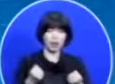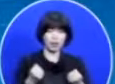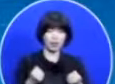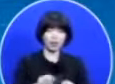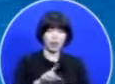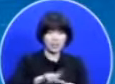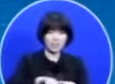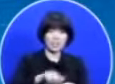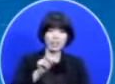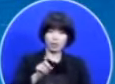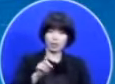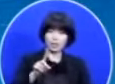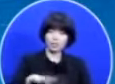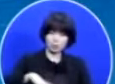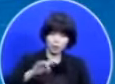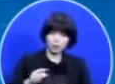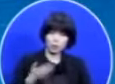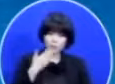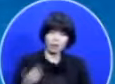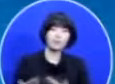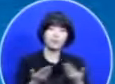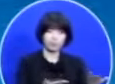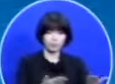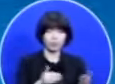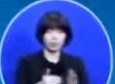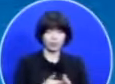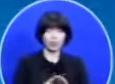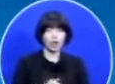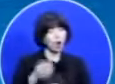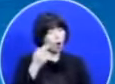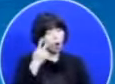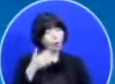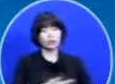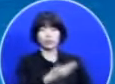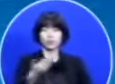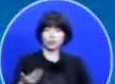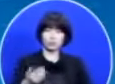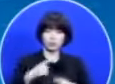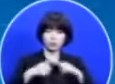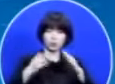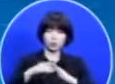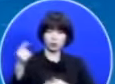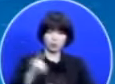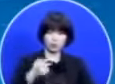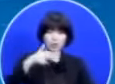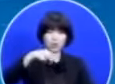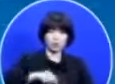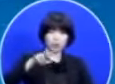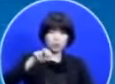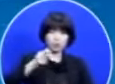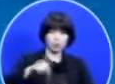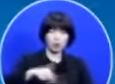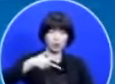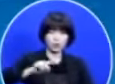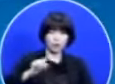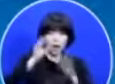식사대접을 하는데 혹시 여러분들이 교회에 오셔서 그 주 목자들을 보시면